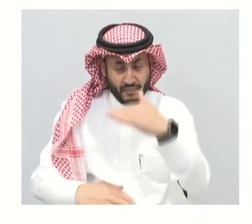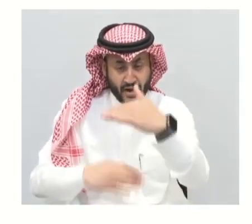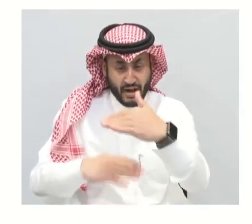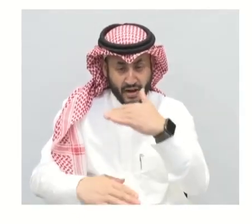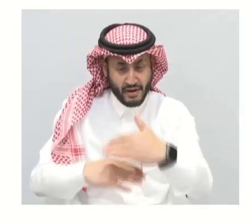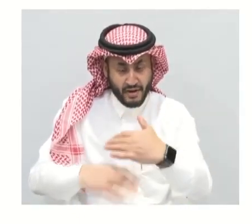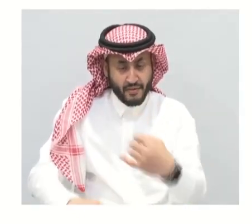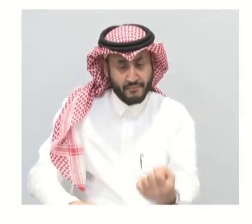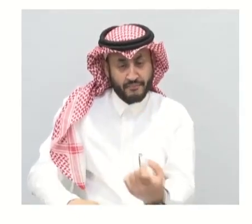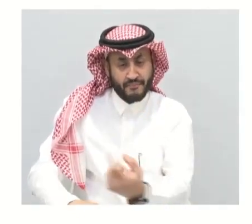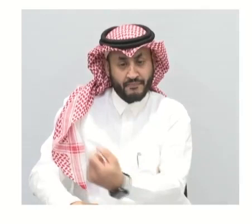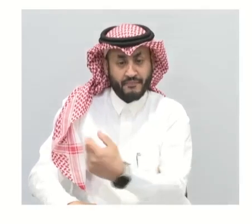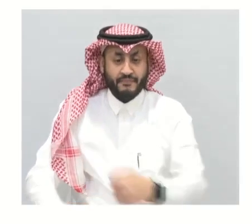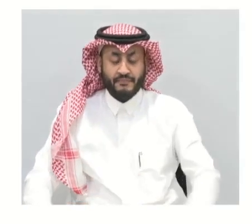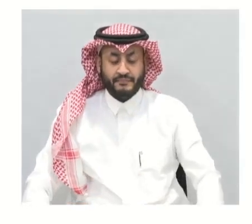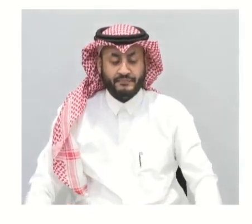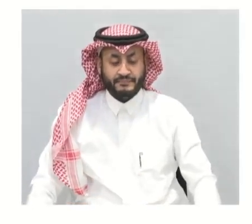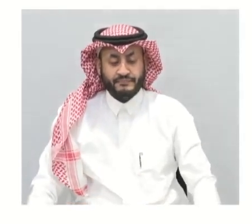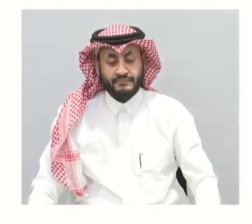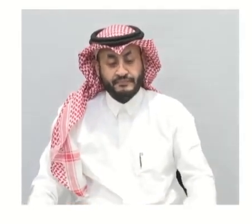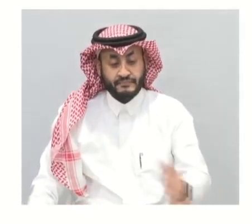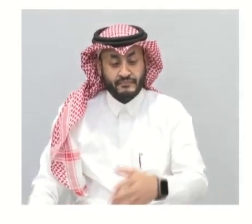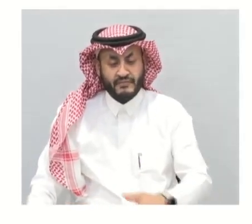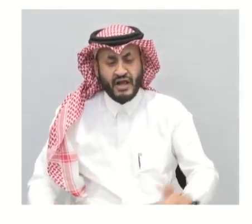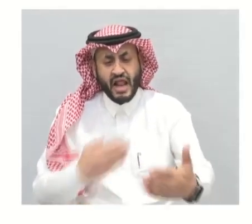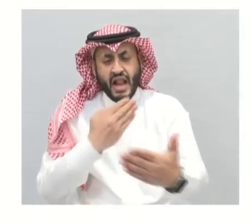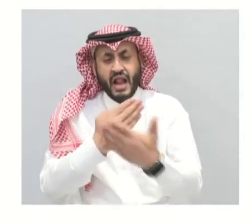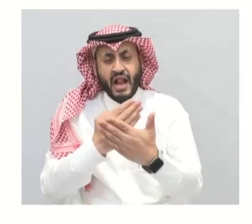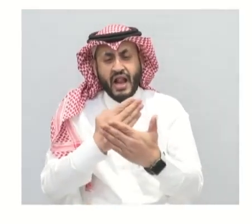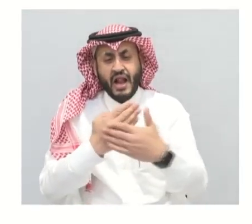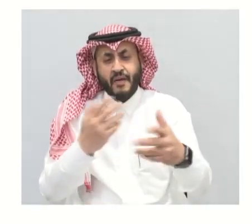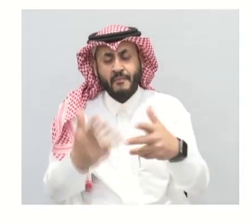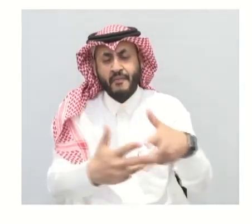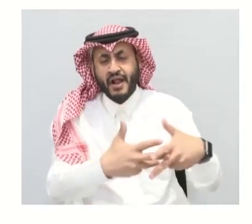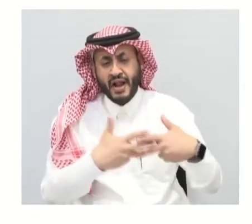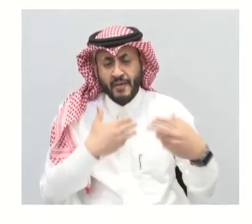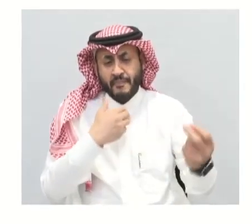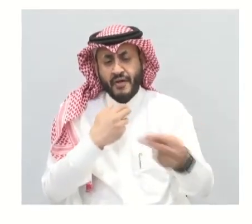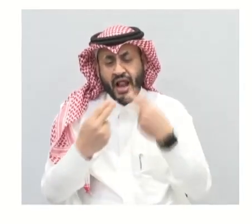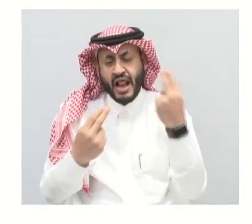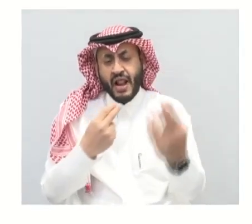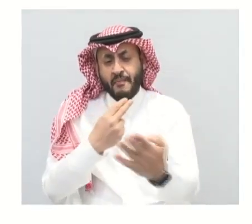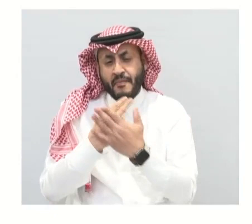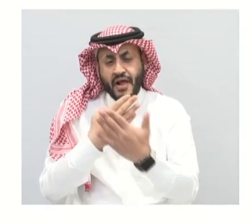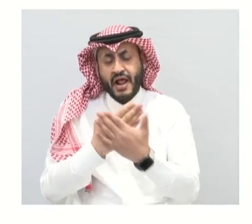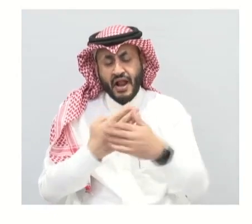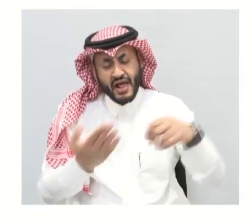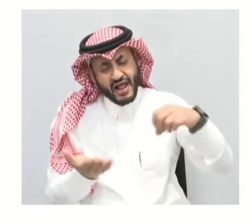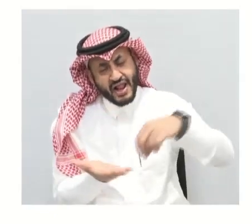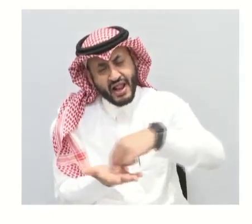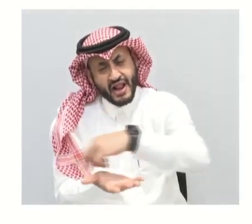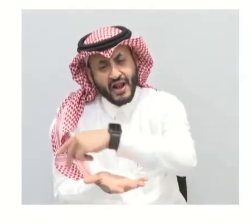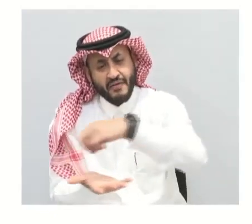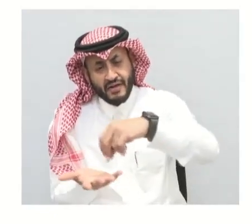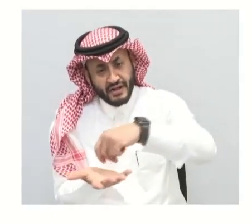التربه المدرجات وكذلك مصدات الرياح حتى لا تنتقل التربه من مكان الى